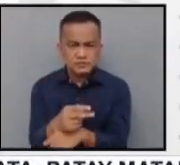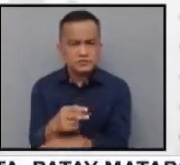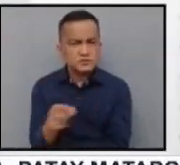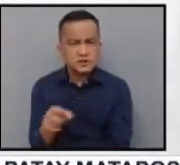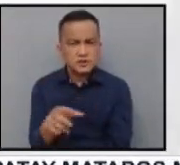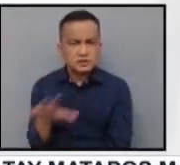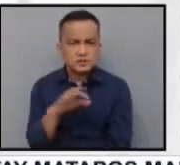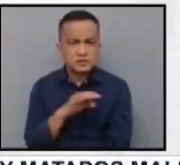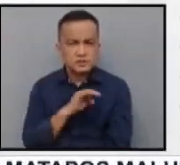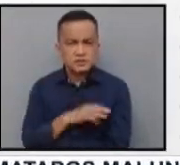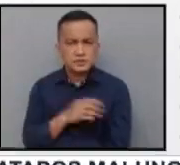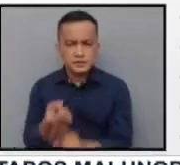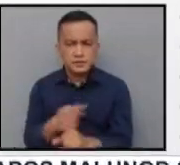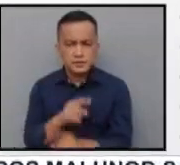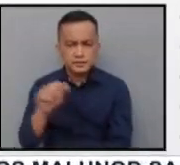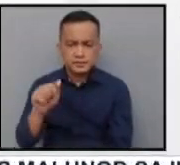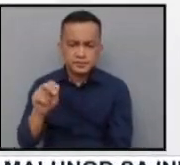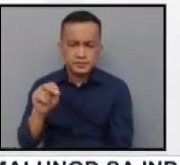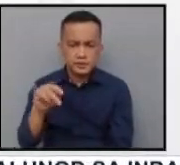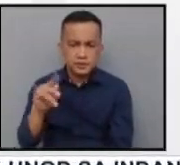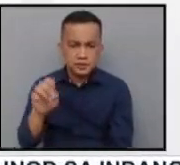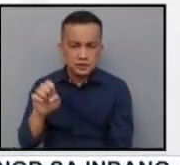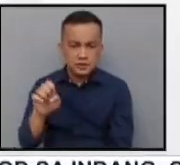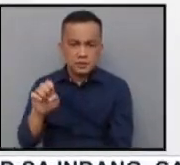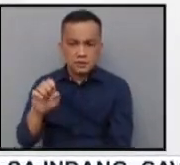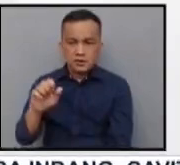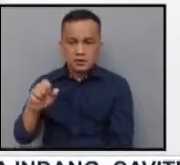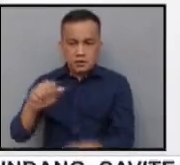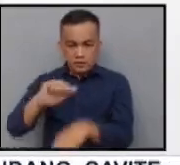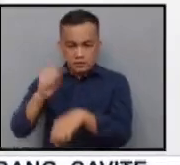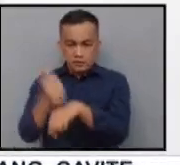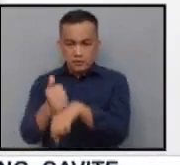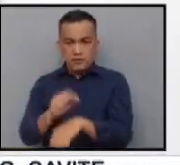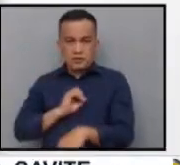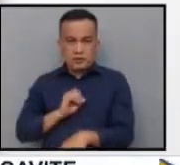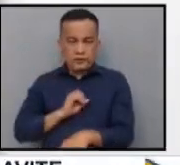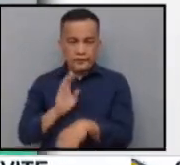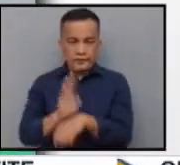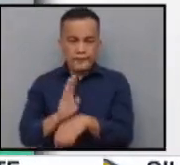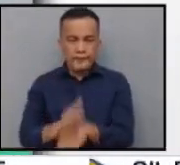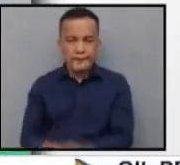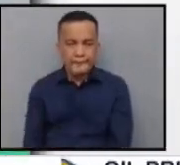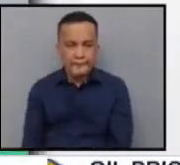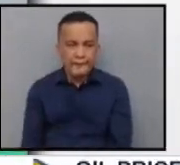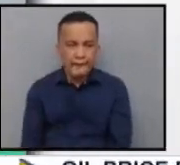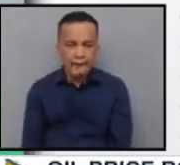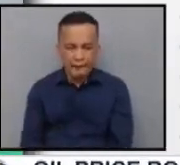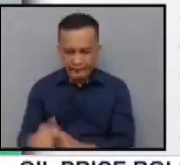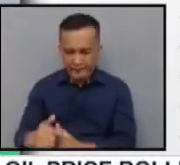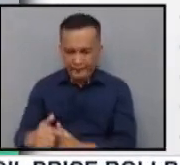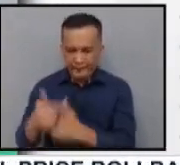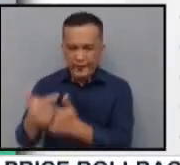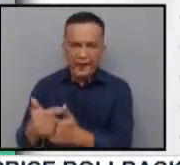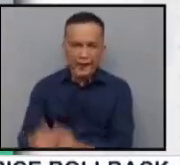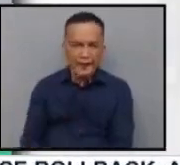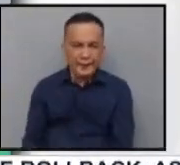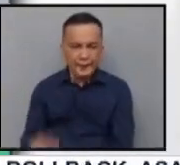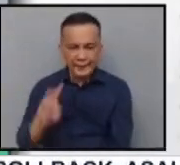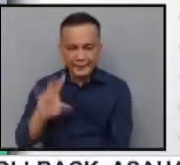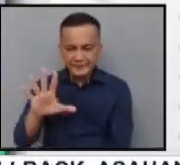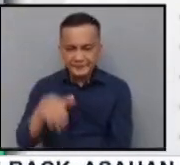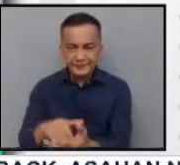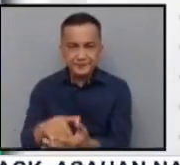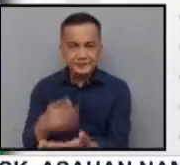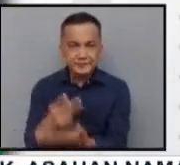sa Antique upang makapagtayo ng sarili nitong negosyo. Ang turnover ng nasa 75,000 pesos na